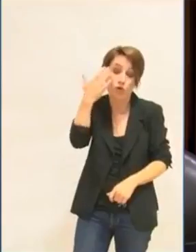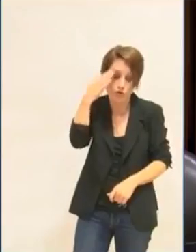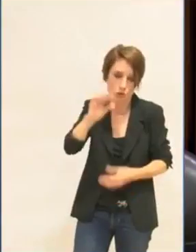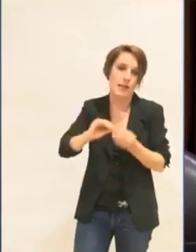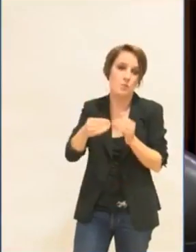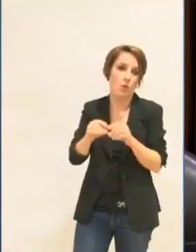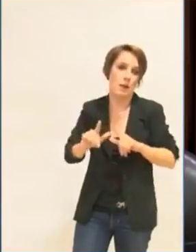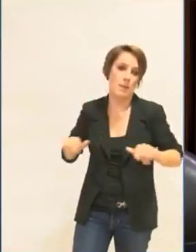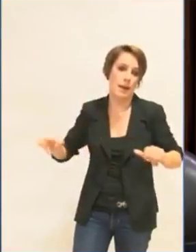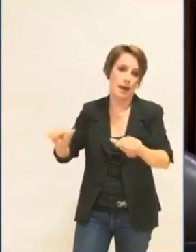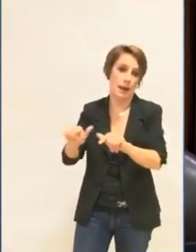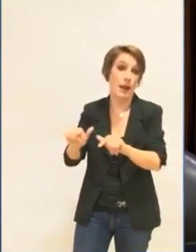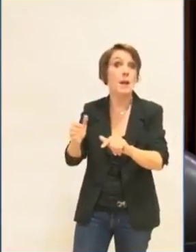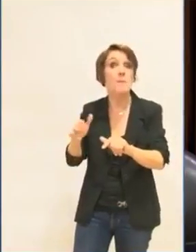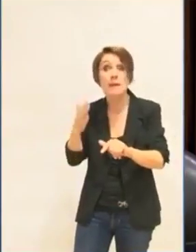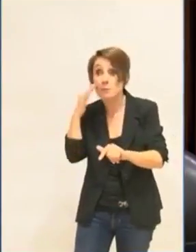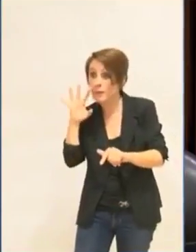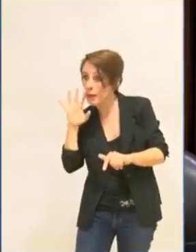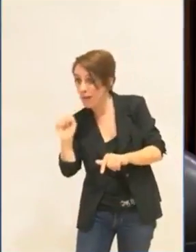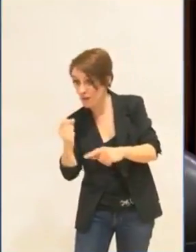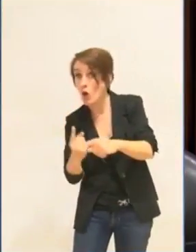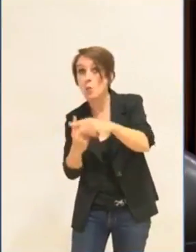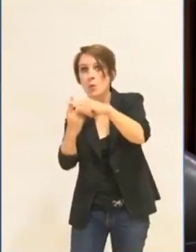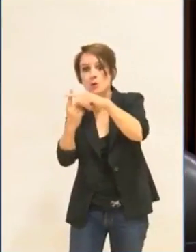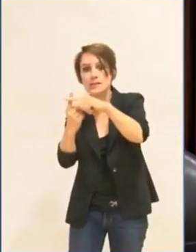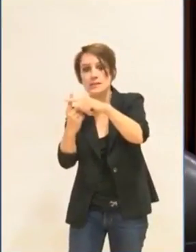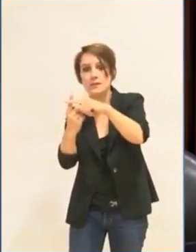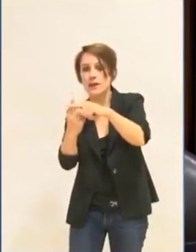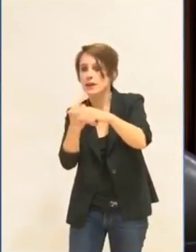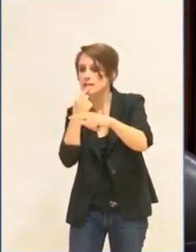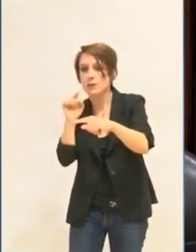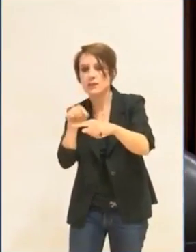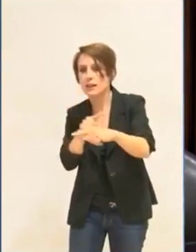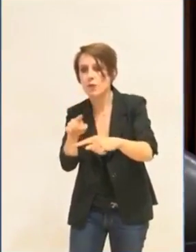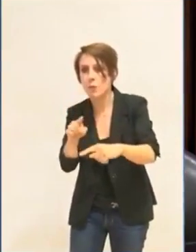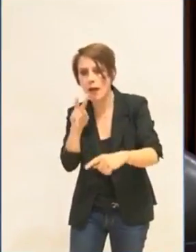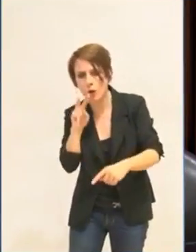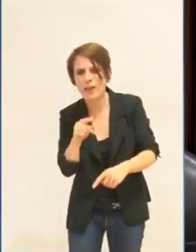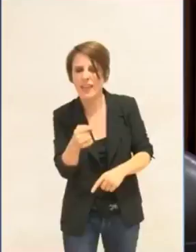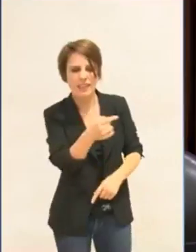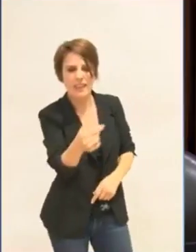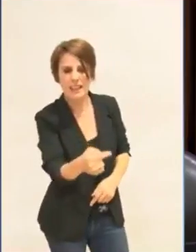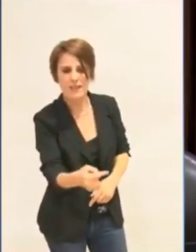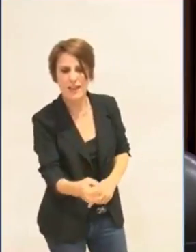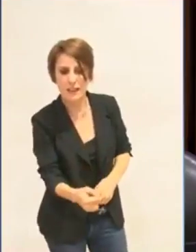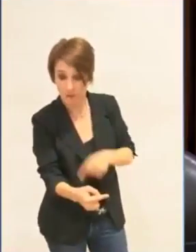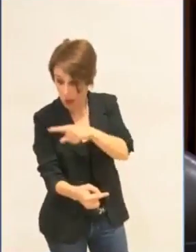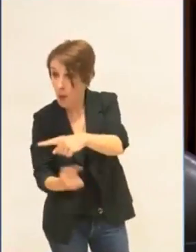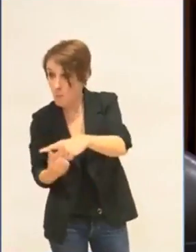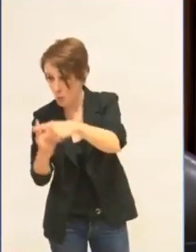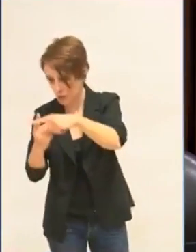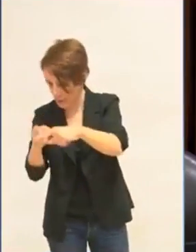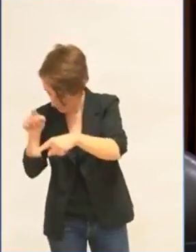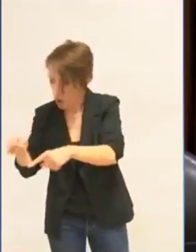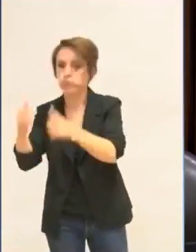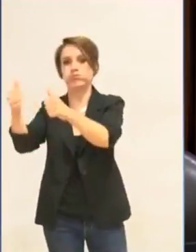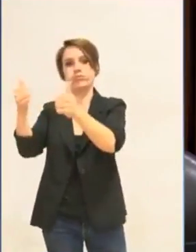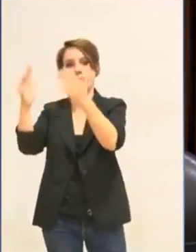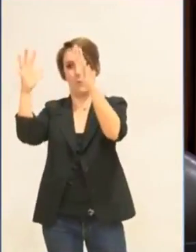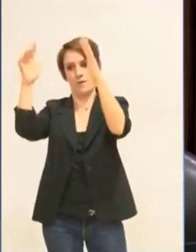crois que quand il y a des points positifs, il faut arrêter de regarder si des trains n'arrivent pas à l'heure, et il faut parler des points positifs et les